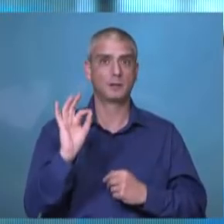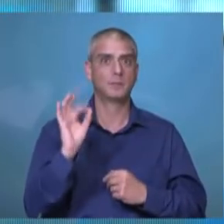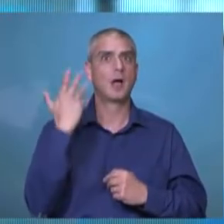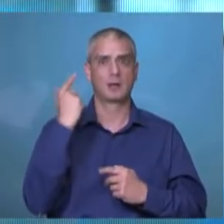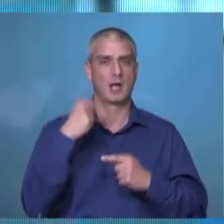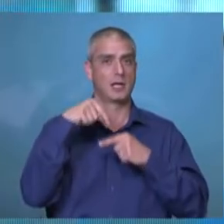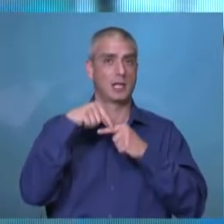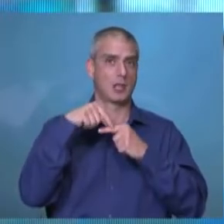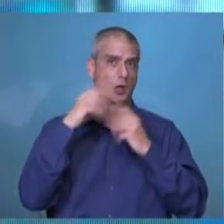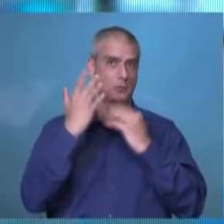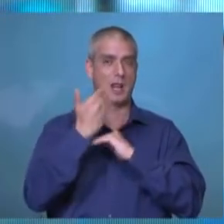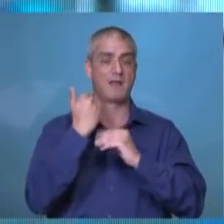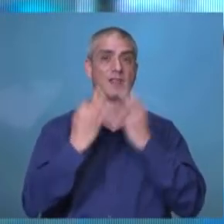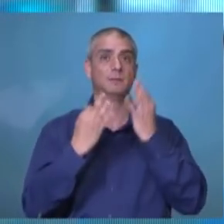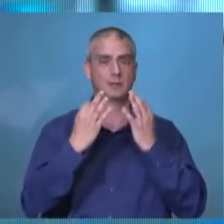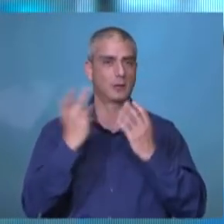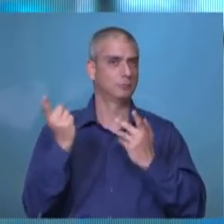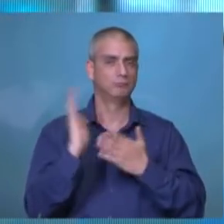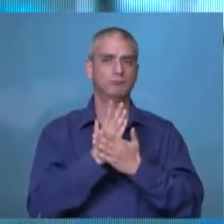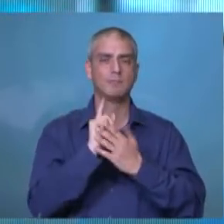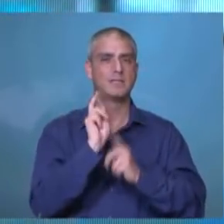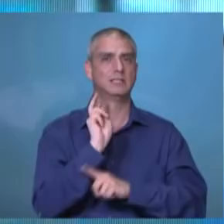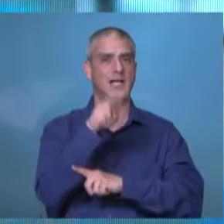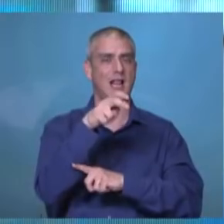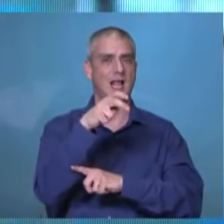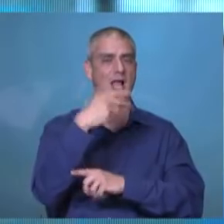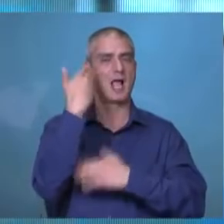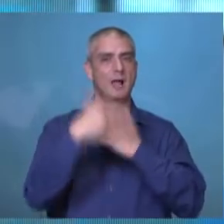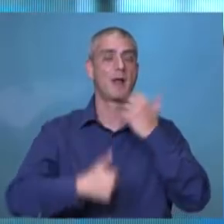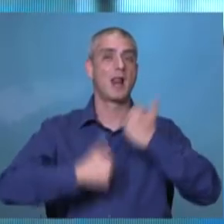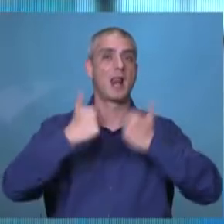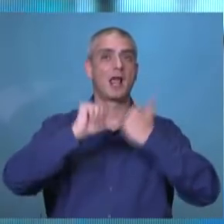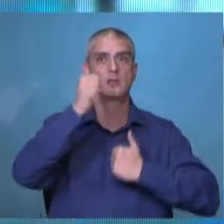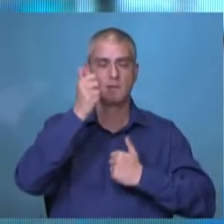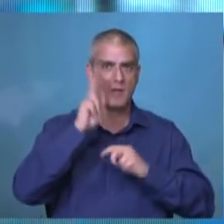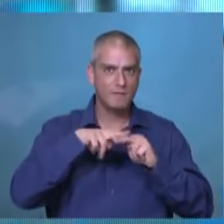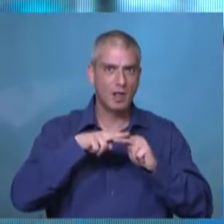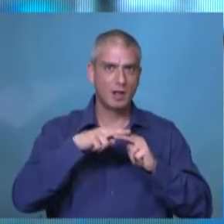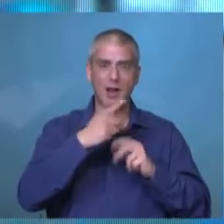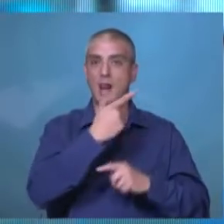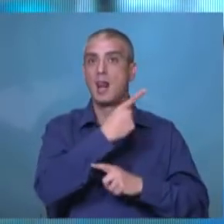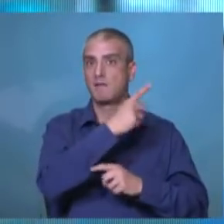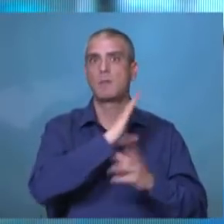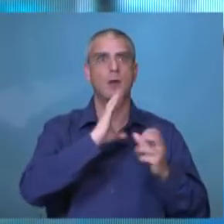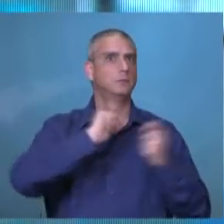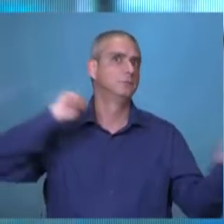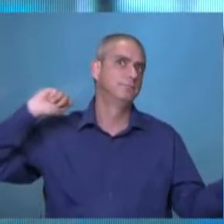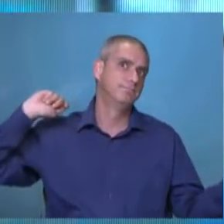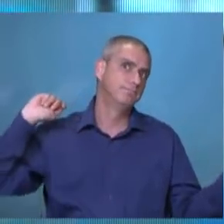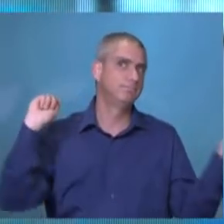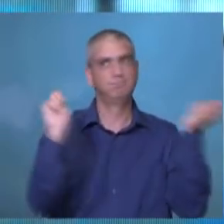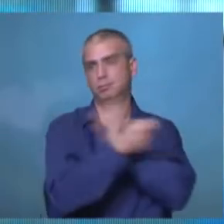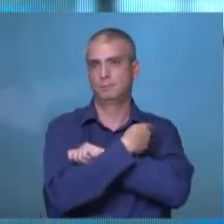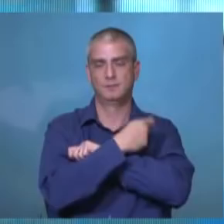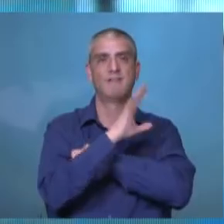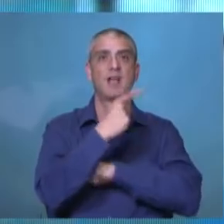יתרון מבטיח לפני המשחק, הקובע מי תעלה לגמר ליגת האלופות. אבל אז הצליחה ליברפול לסחרר את עולם הכדורגל וגם את